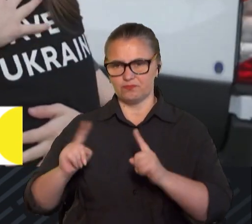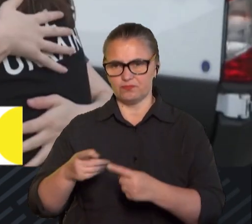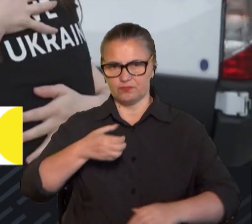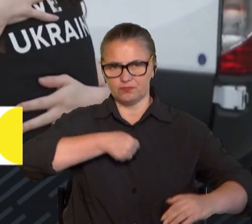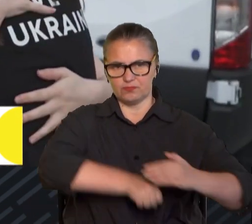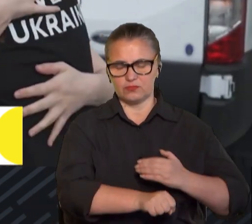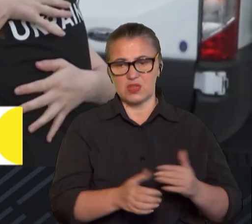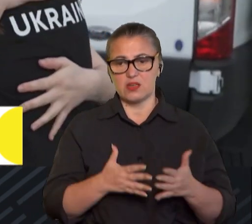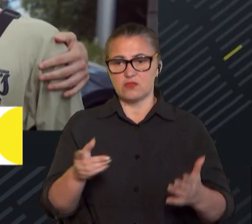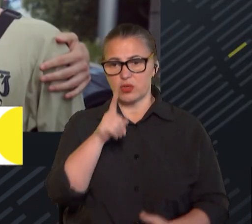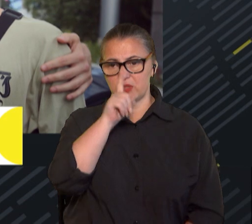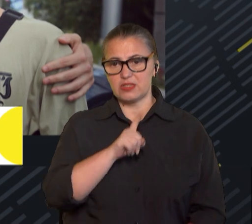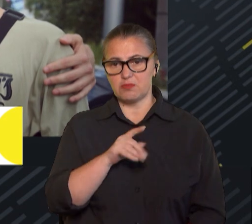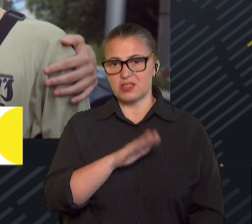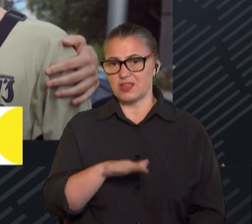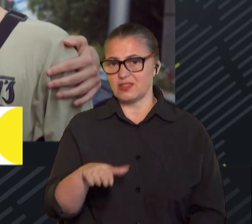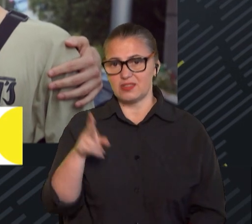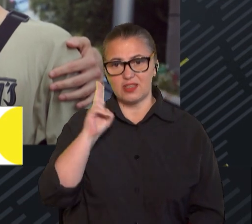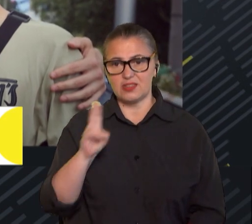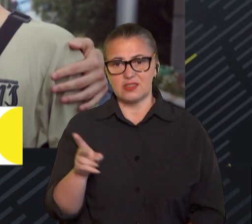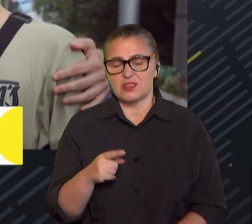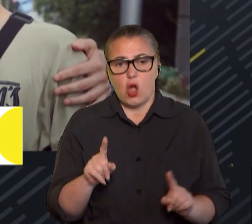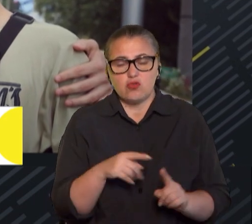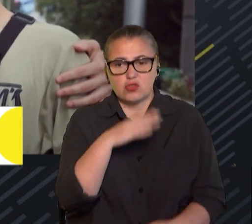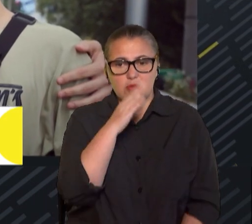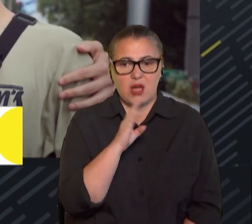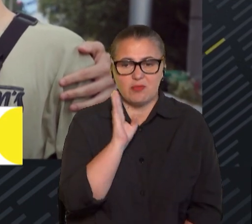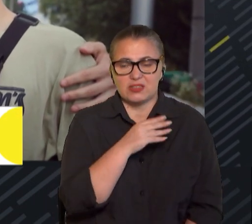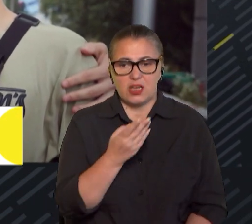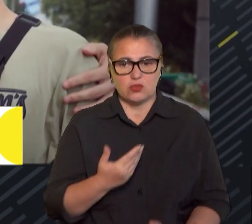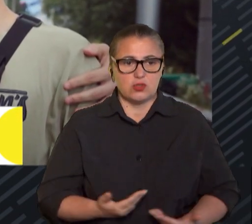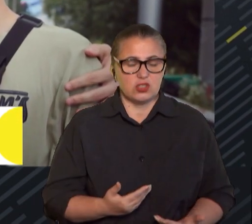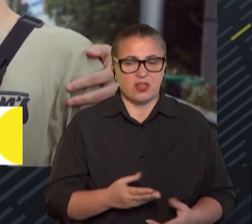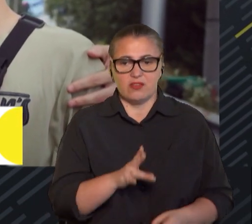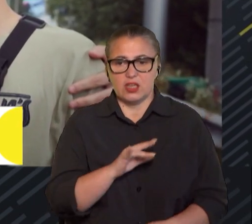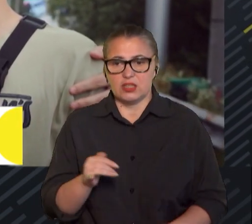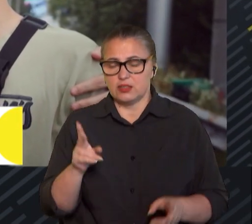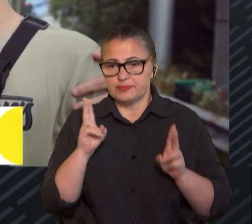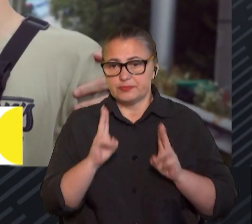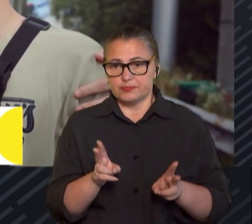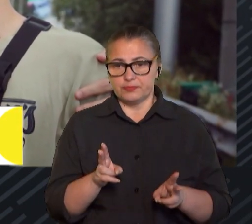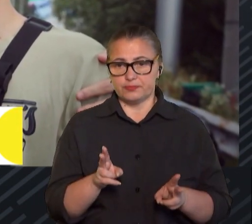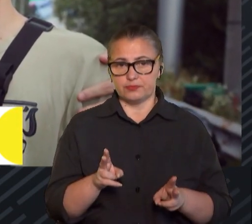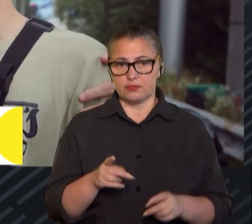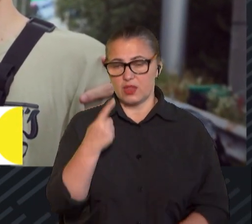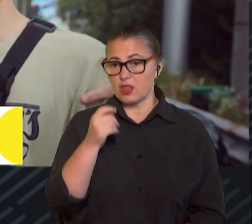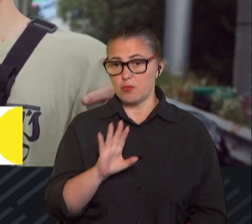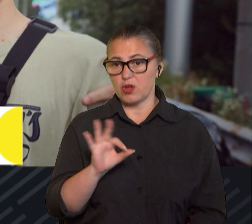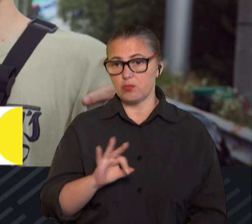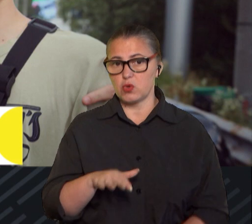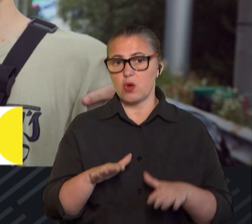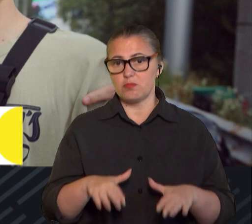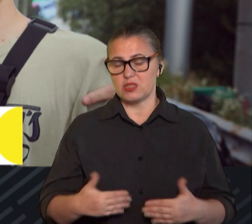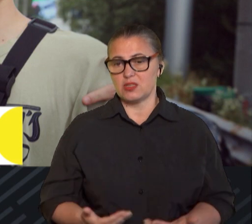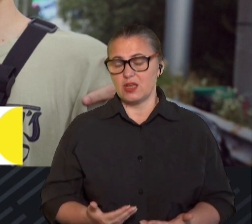вже більше місяця. Діти не знають, що з батьками, чи жива мама, чи живий тато. Не повідомляють про місце